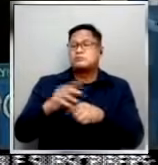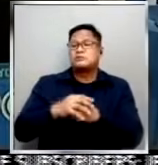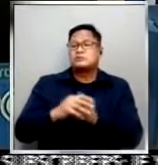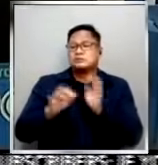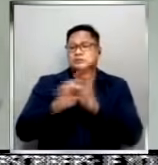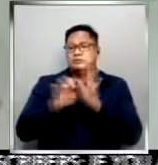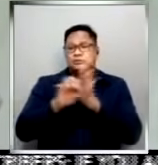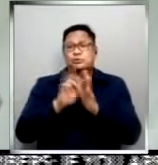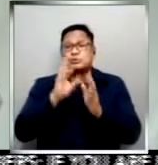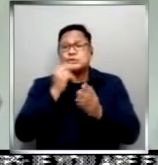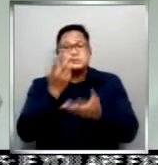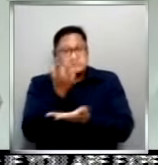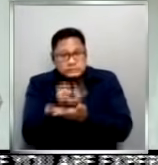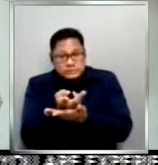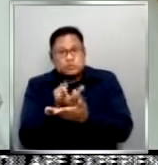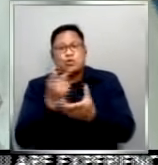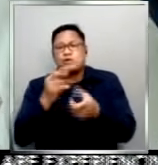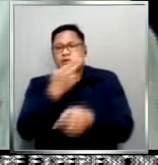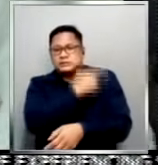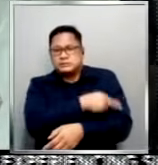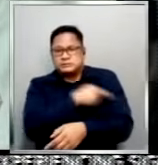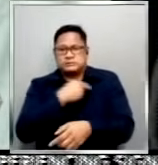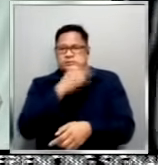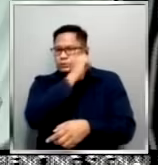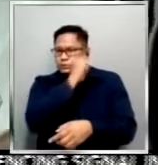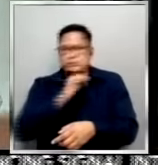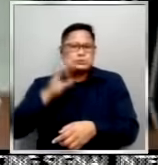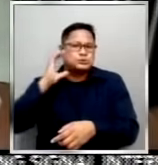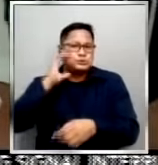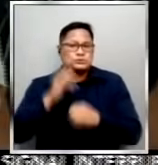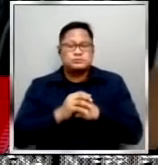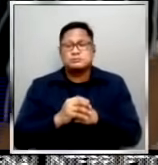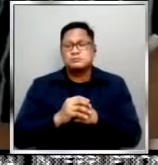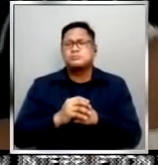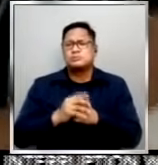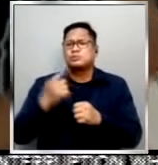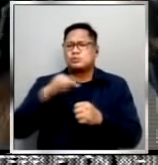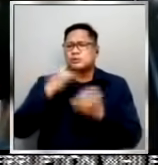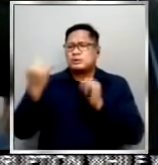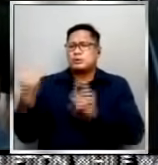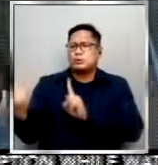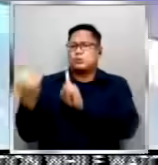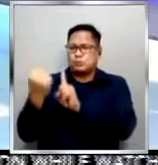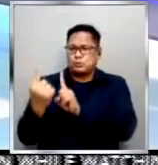ospital na senior citizen. Sinusubukan paraming kunan ng panig ng lanta.